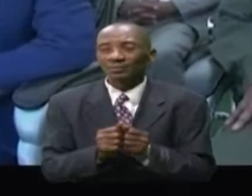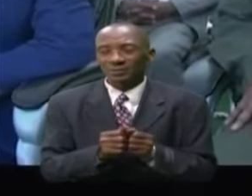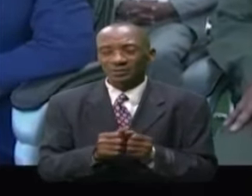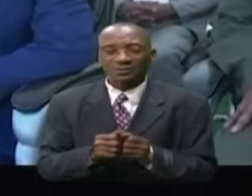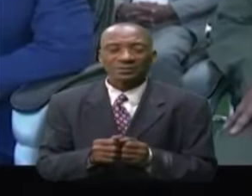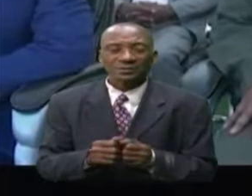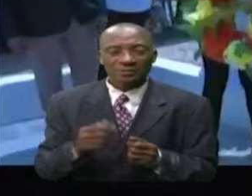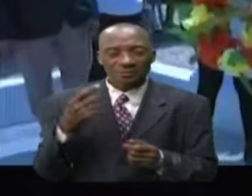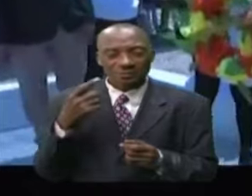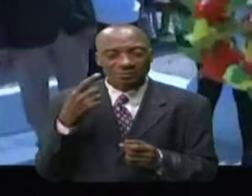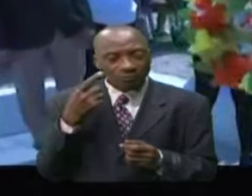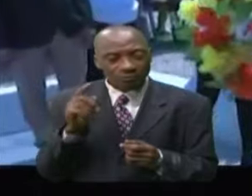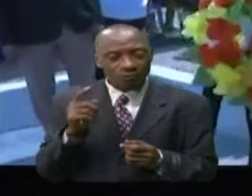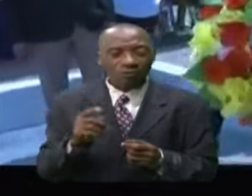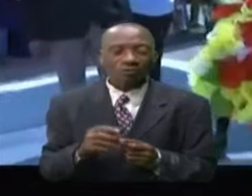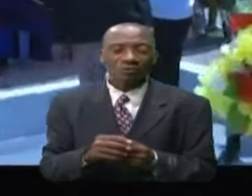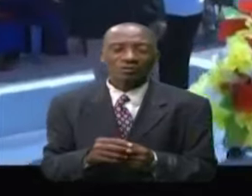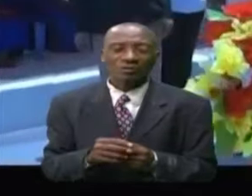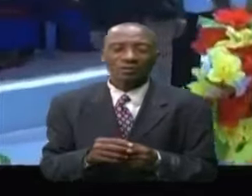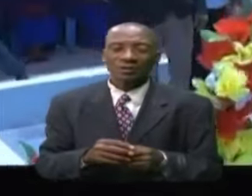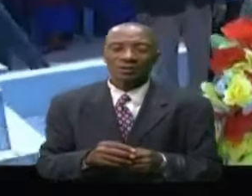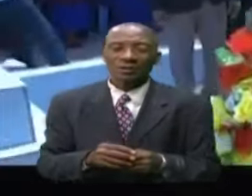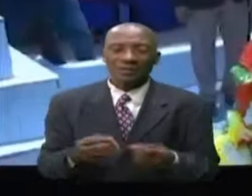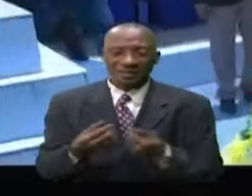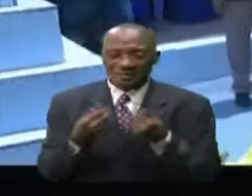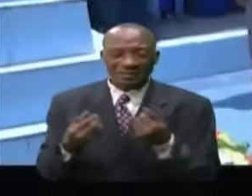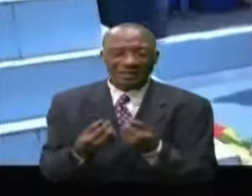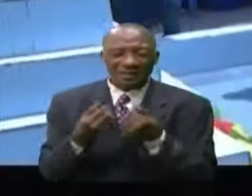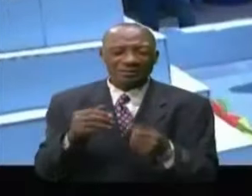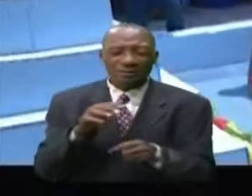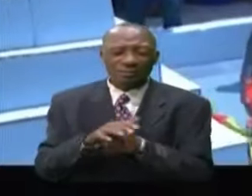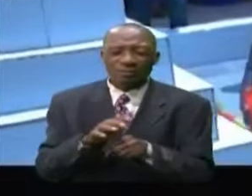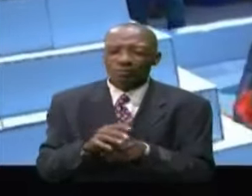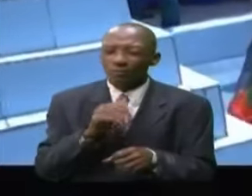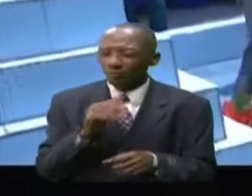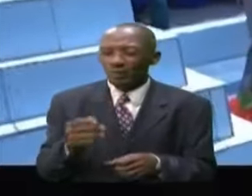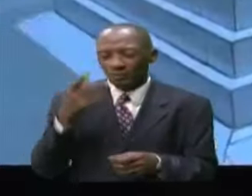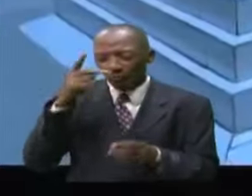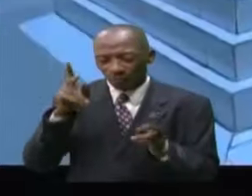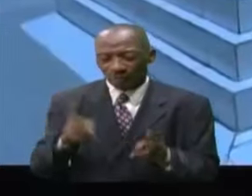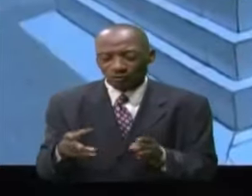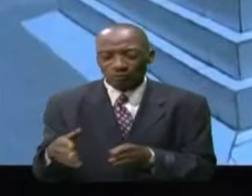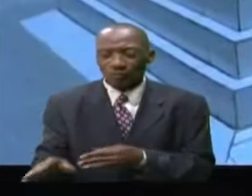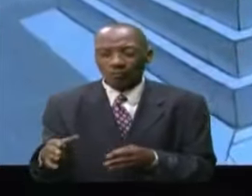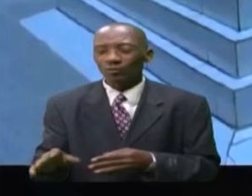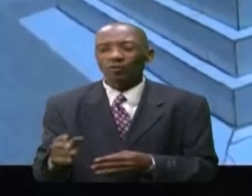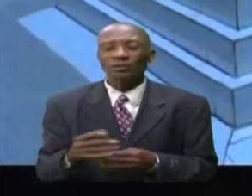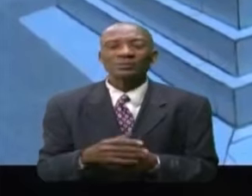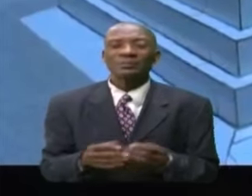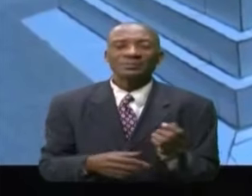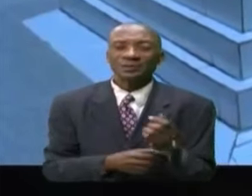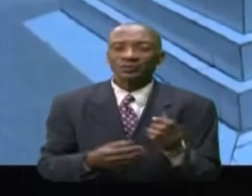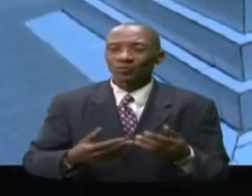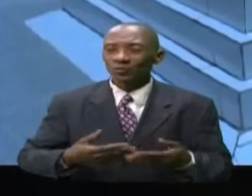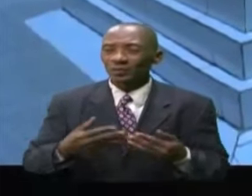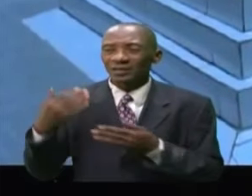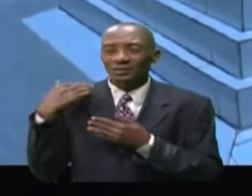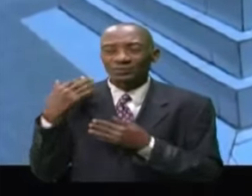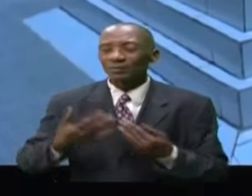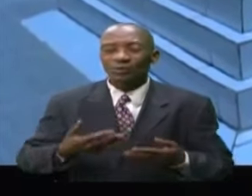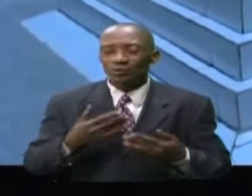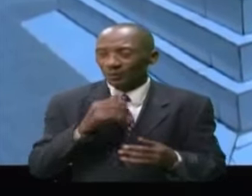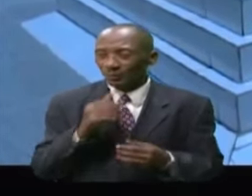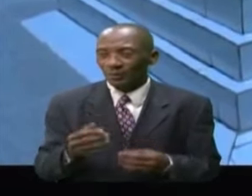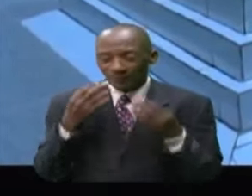et solennité a été une opportunité pour tous les participants de se souvenir de ceux qui ont perdu la vie lors de cet accident et de leur rendre